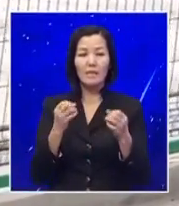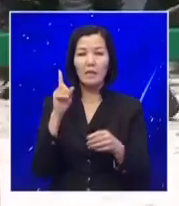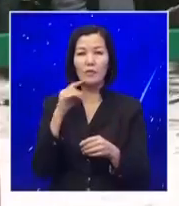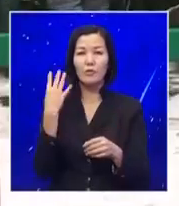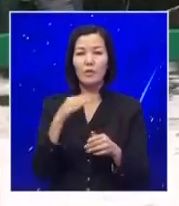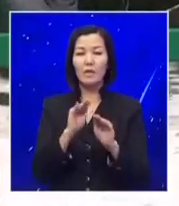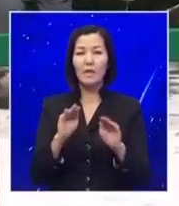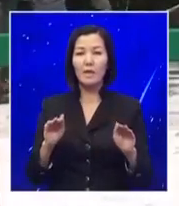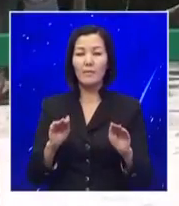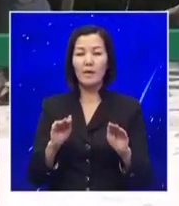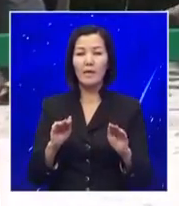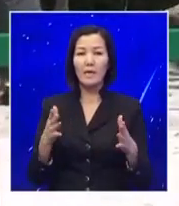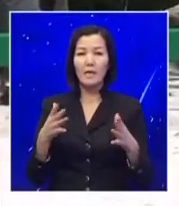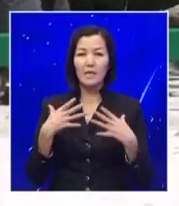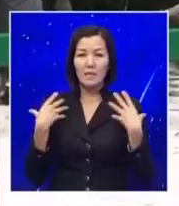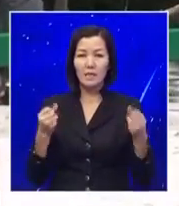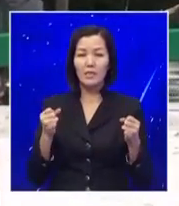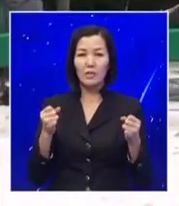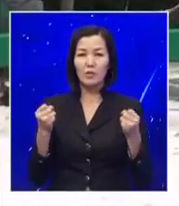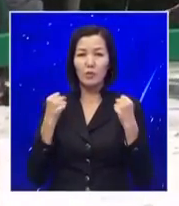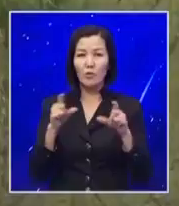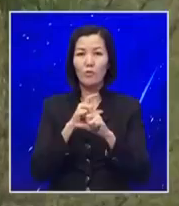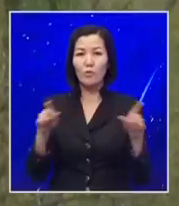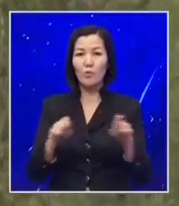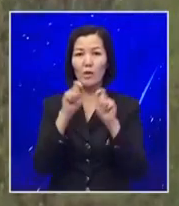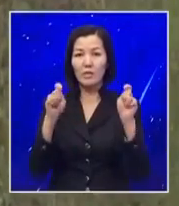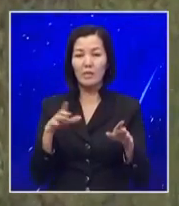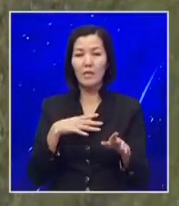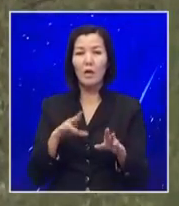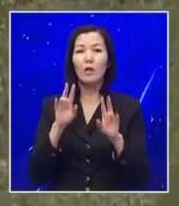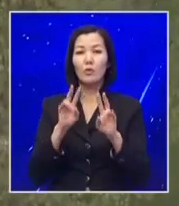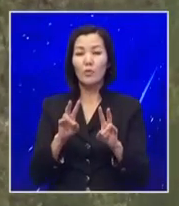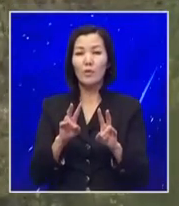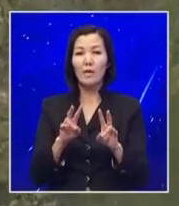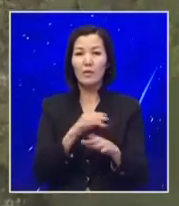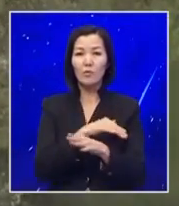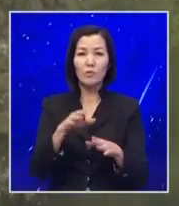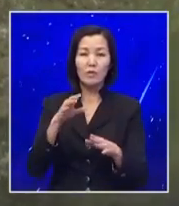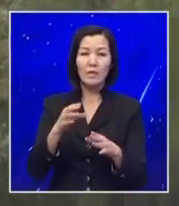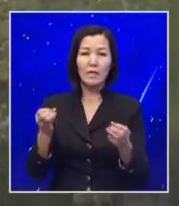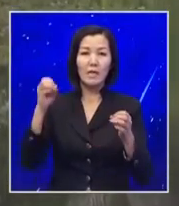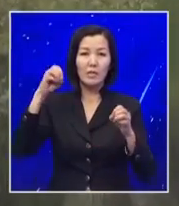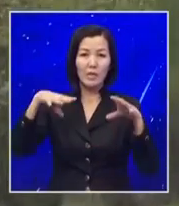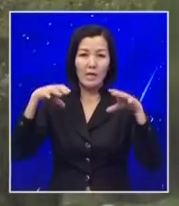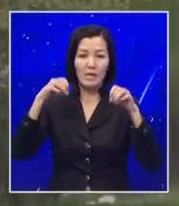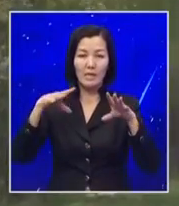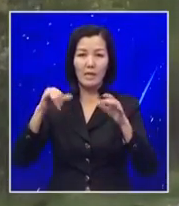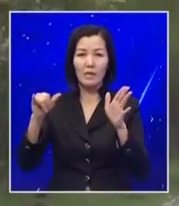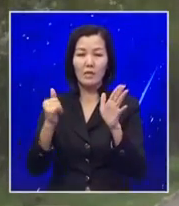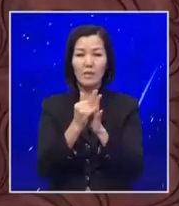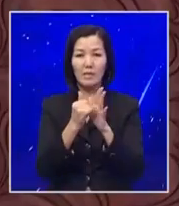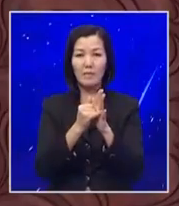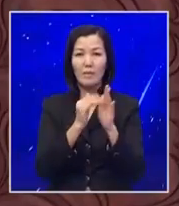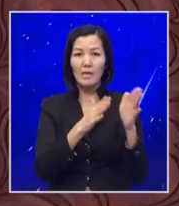140 адамға арналған дене шынықтыру сауықтыру кешені қолданысқа берілді. Енді көшелерге жарық тартылып, көгалдандыру жұмыстары